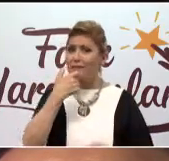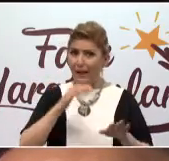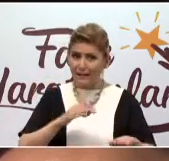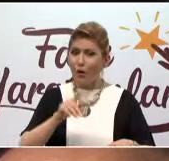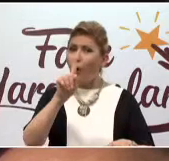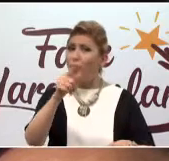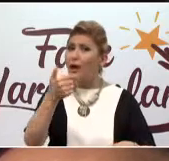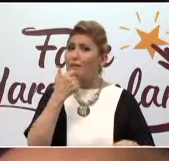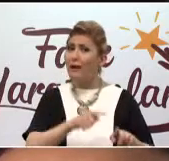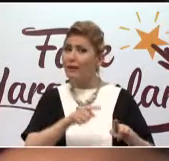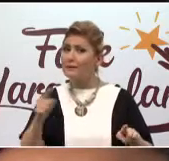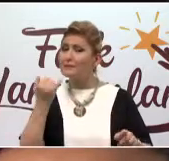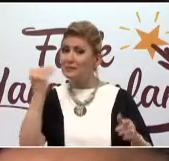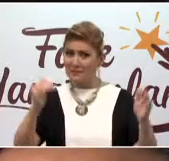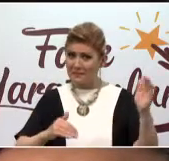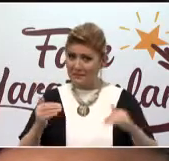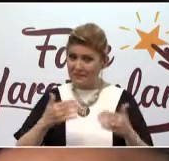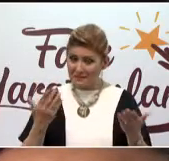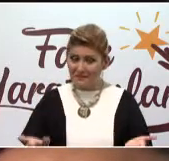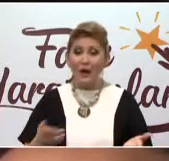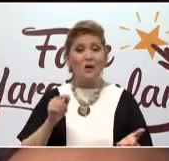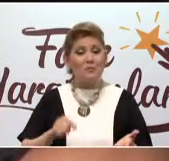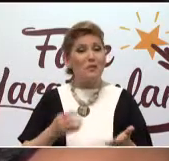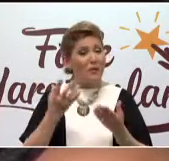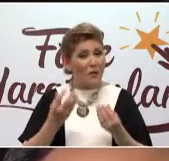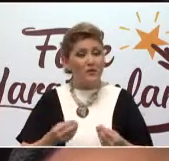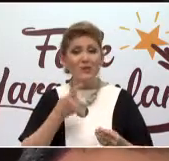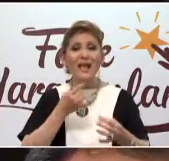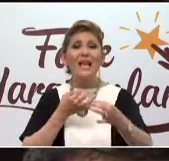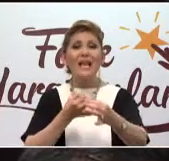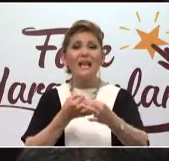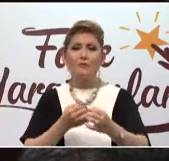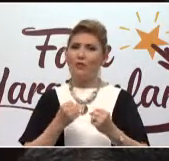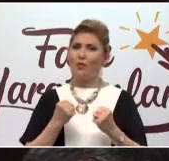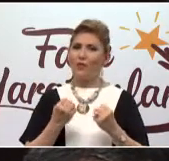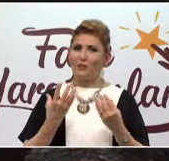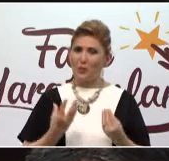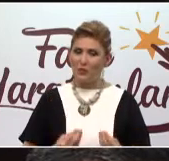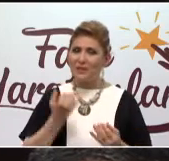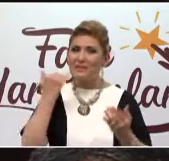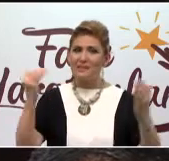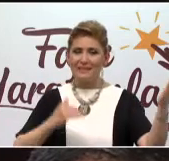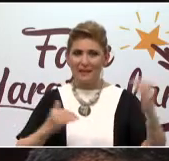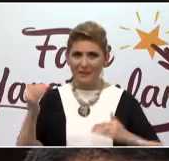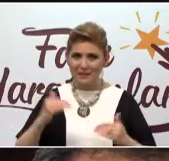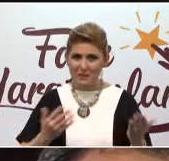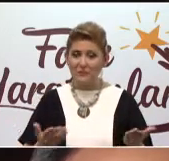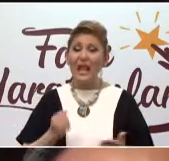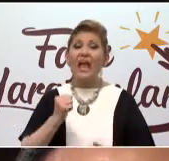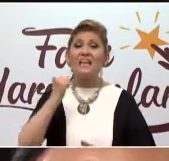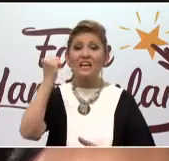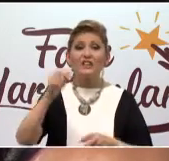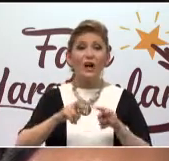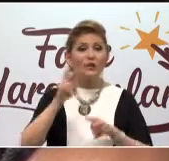yaşına kadar ziyaret edenler. Böyle olunca iletişimimiz kuvvetli oluyor ziyaretçilerimize. Yaşayan